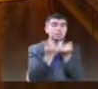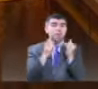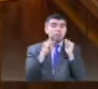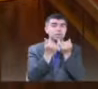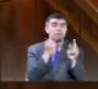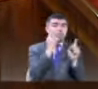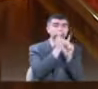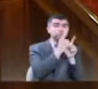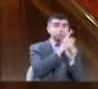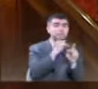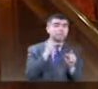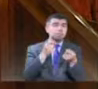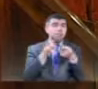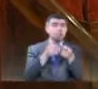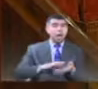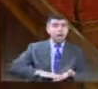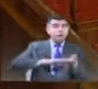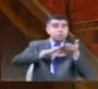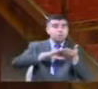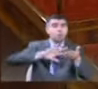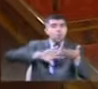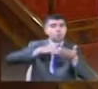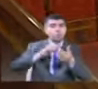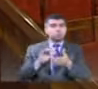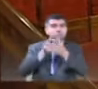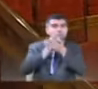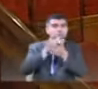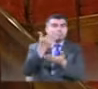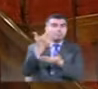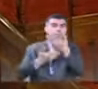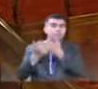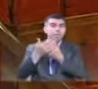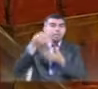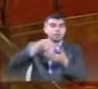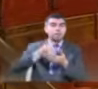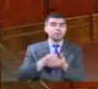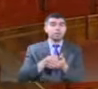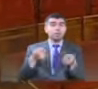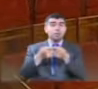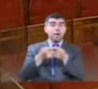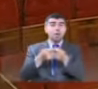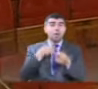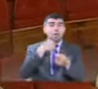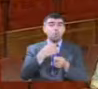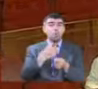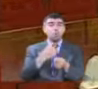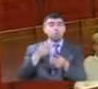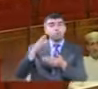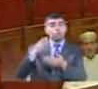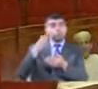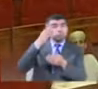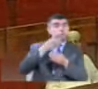المستوى استمرارية لعلاقة ثنائية متينة مع هذه الدول. راه الدول اللي مشينا لها تيقول لك راه علاقة الدول